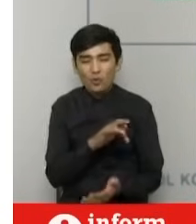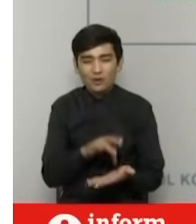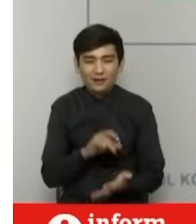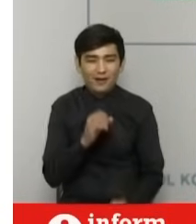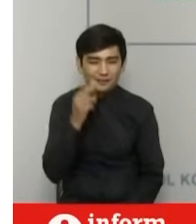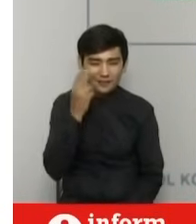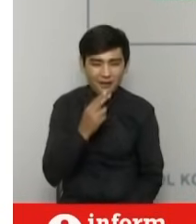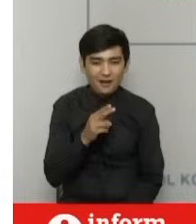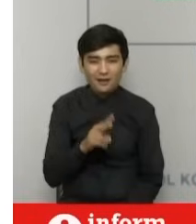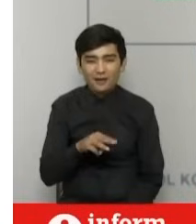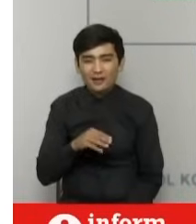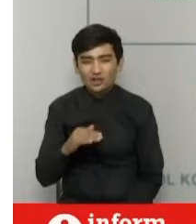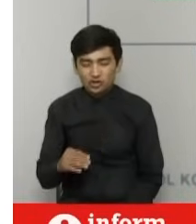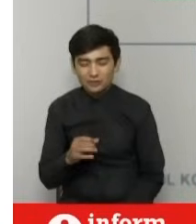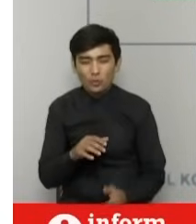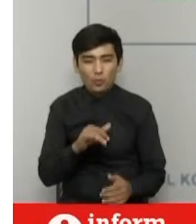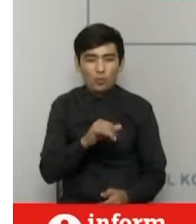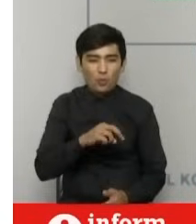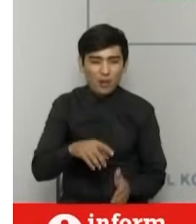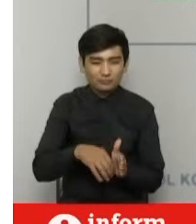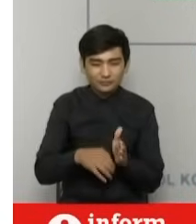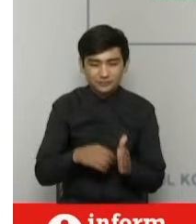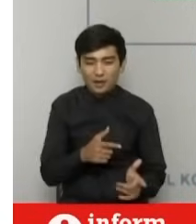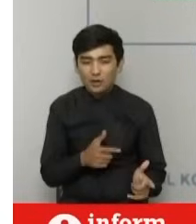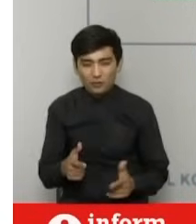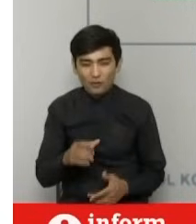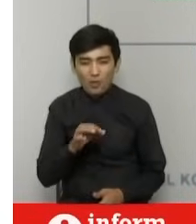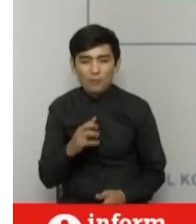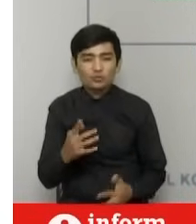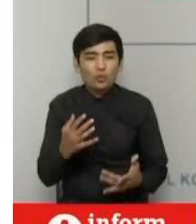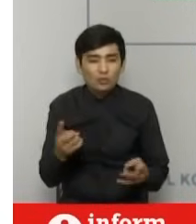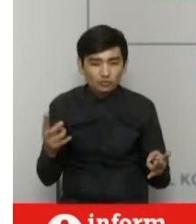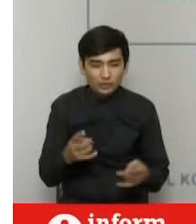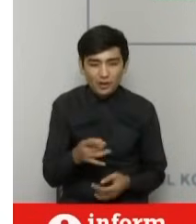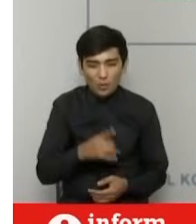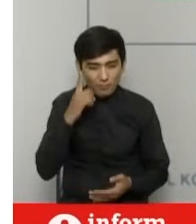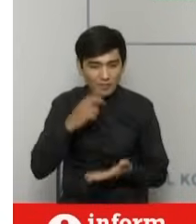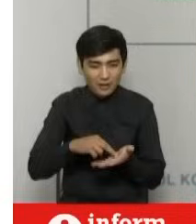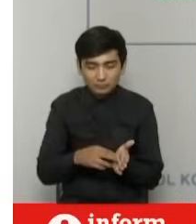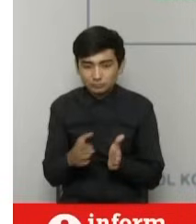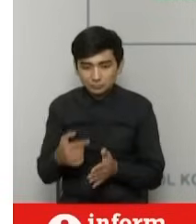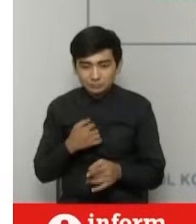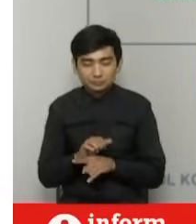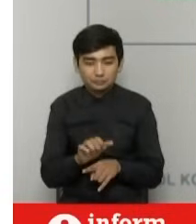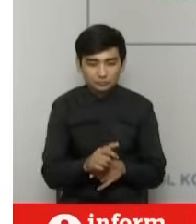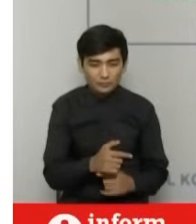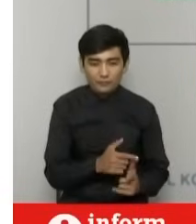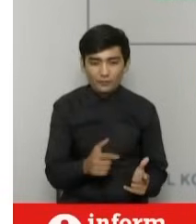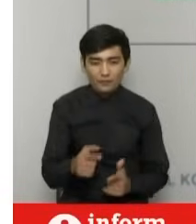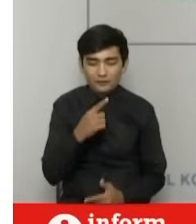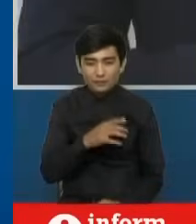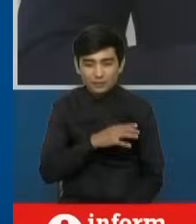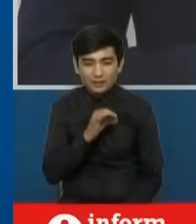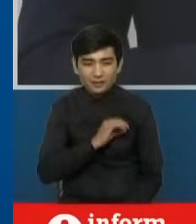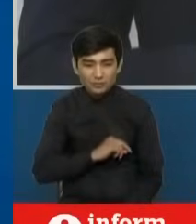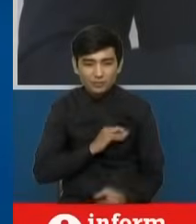и угледобывающие предприятия готовы поставлять необходимый объем угля в регионы согласно планам. Указанным регионам нужно активизировать